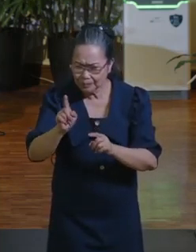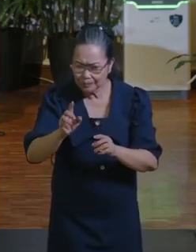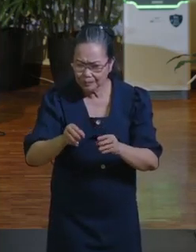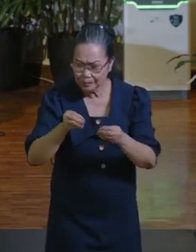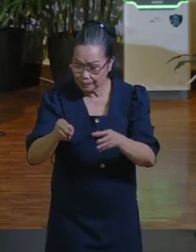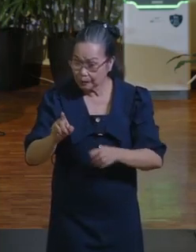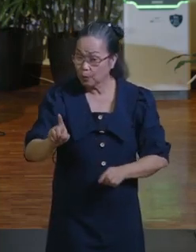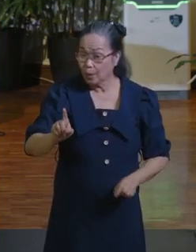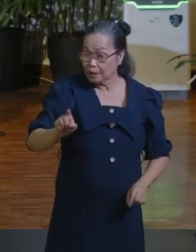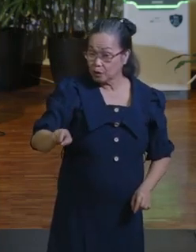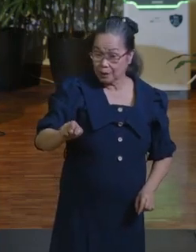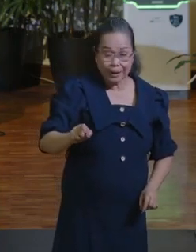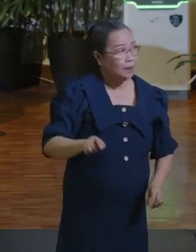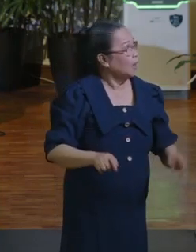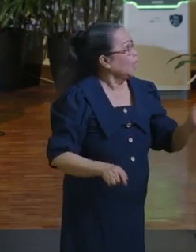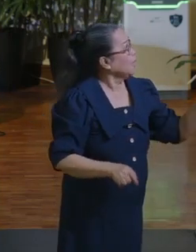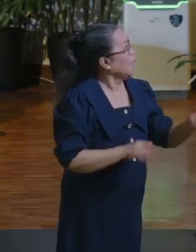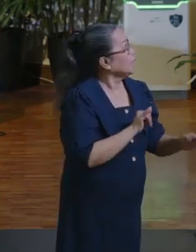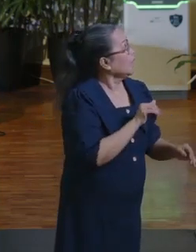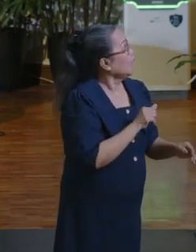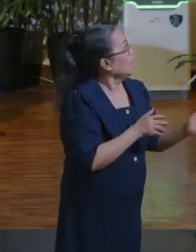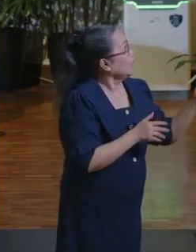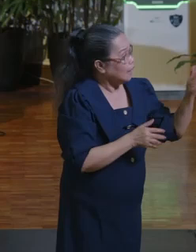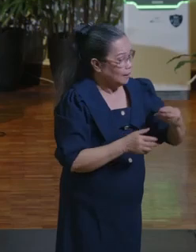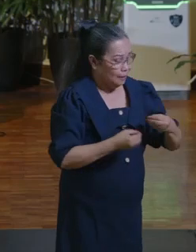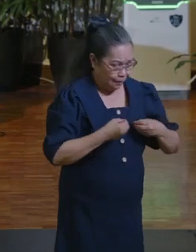kanyang pangangailangan para sa kanyang